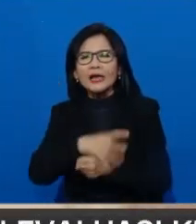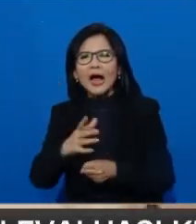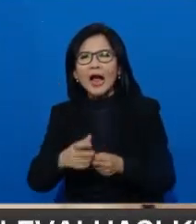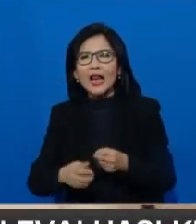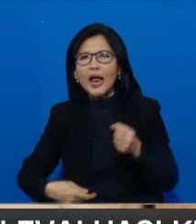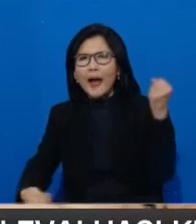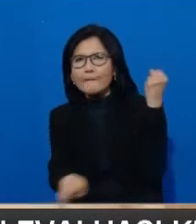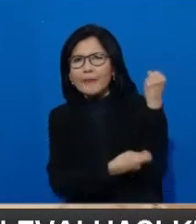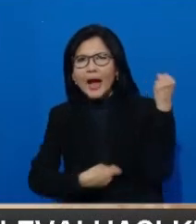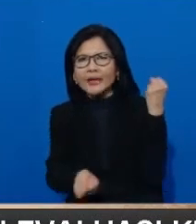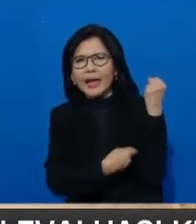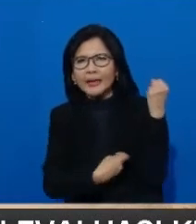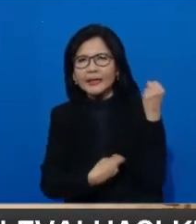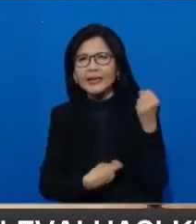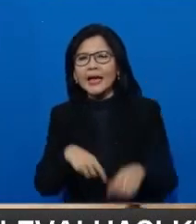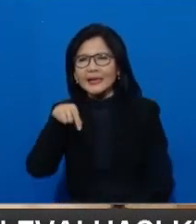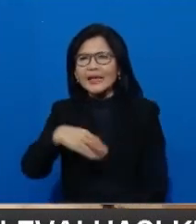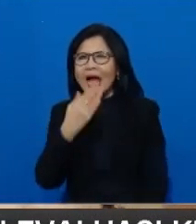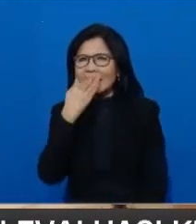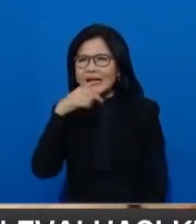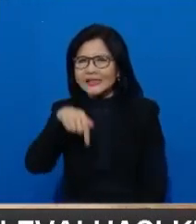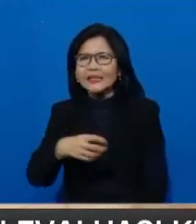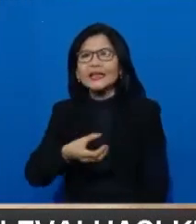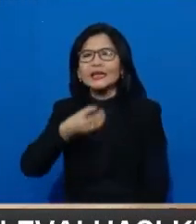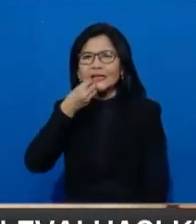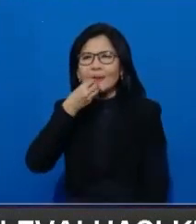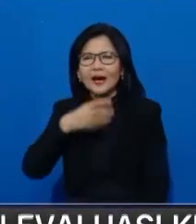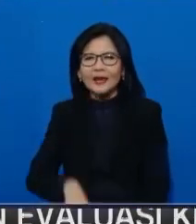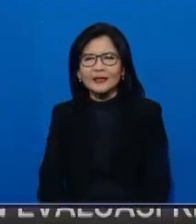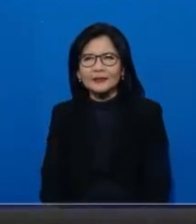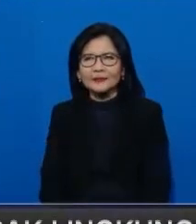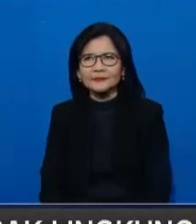bulgur itu akhirnya dipakai untuk makan di Indonesia dulu.